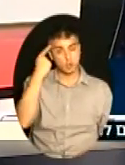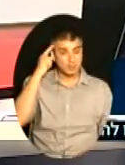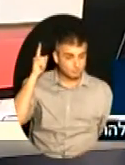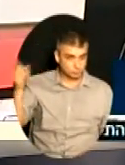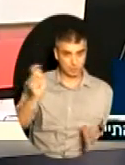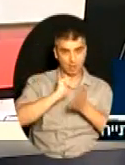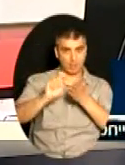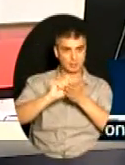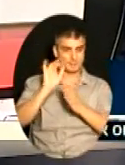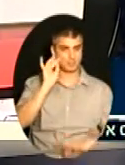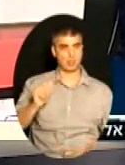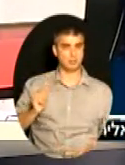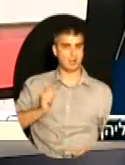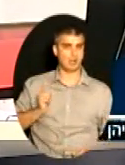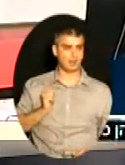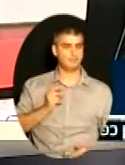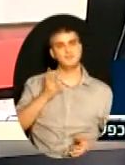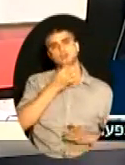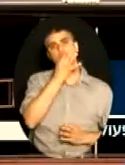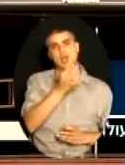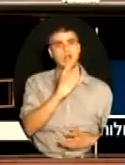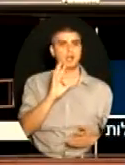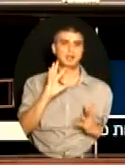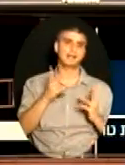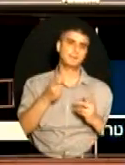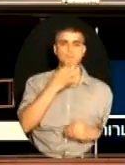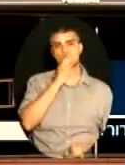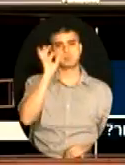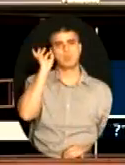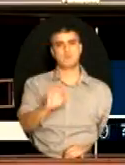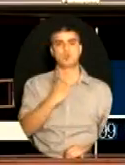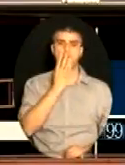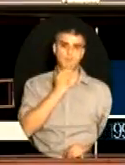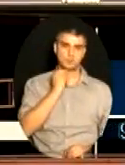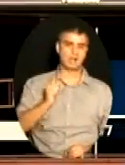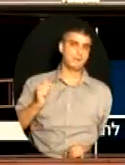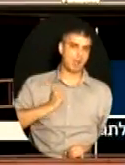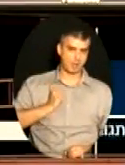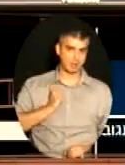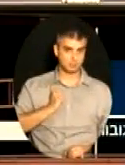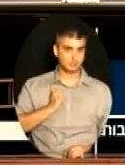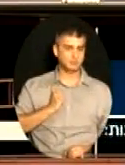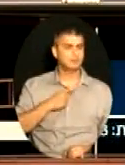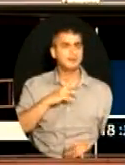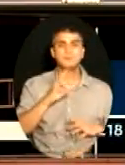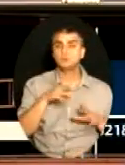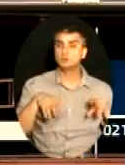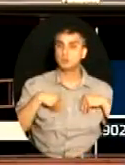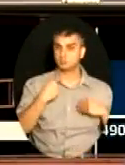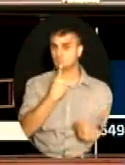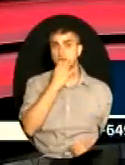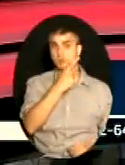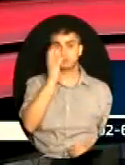שיודעים שהיא כתבה את התכתובת הזאת ואת השאלה הזאת באשר לפגיעה ביהודי, בחייל, ואגב, מי שמרשה לעצמו